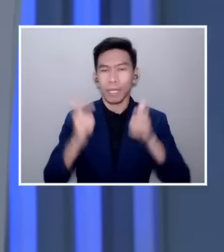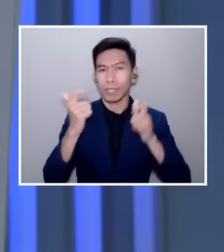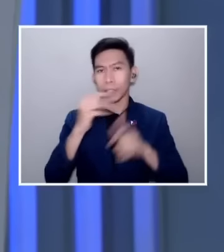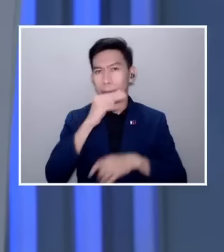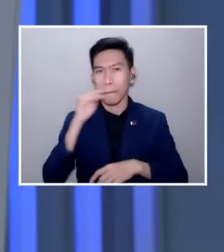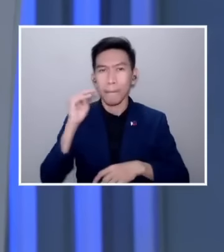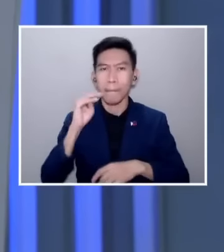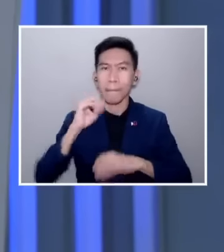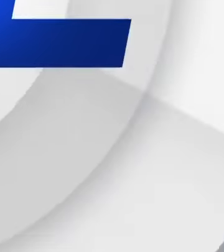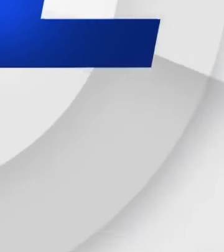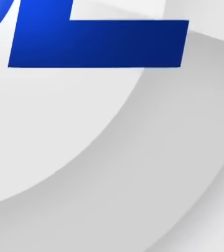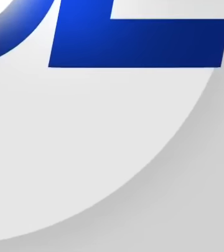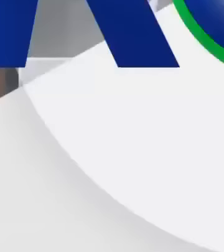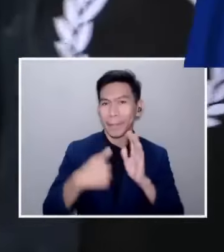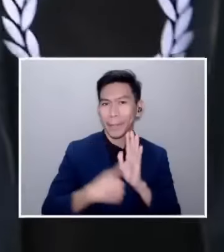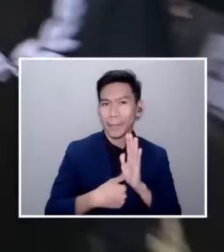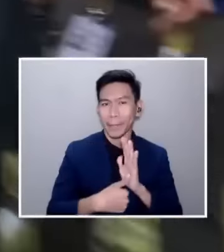Ann Torres.